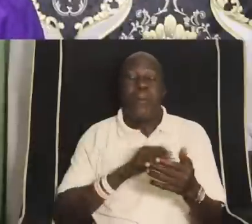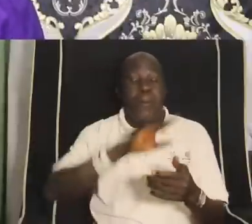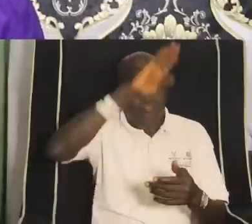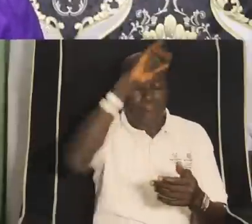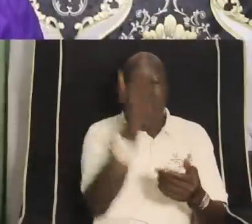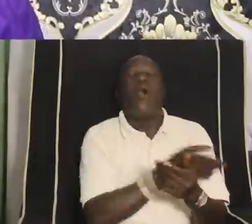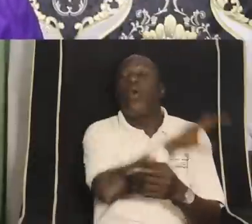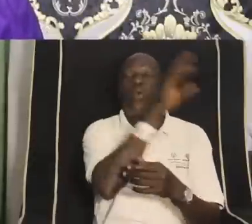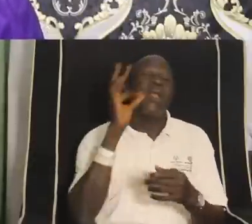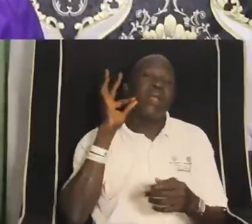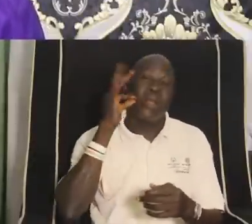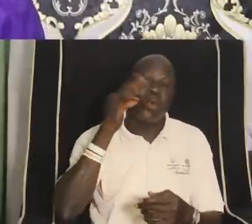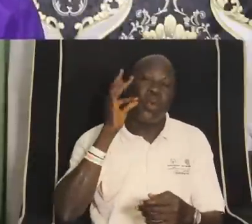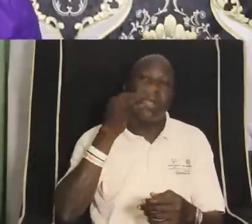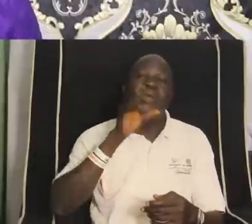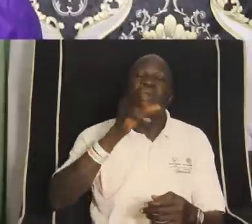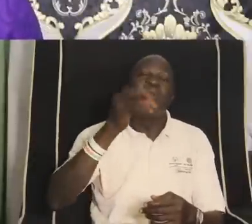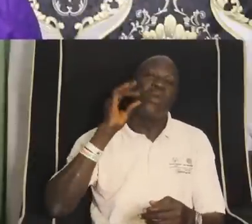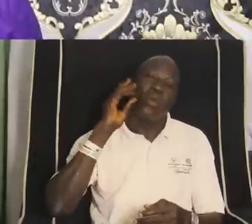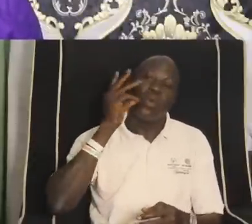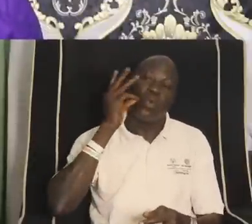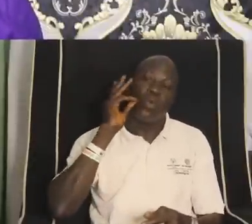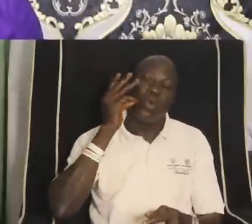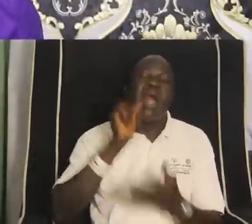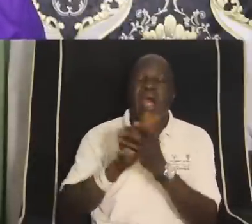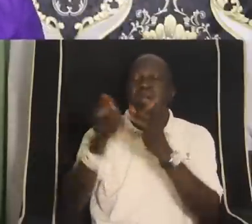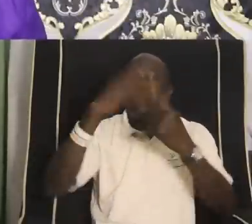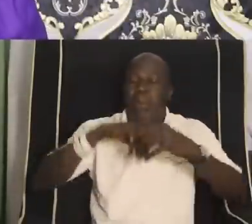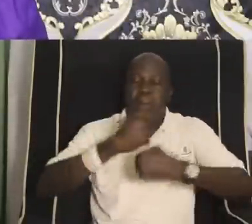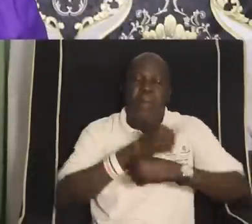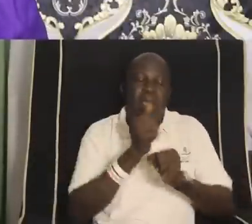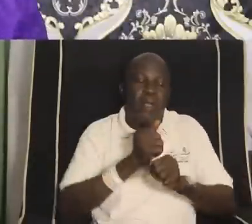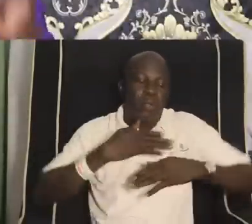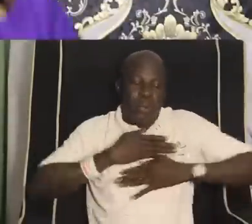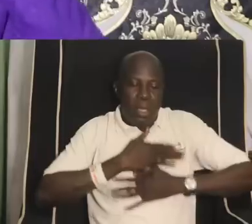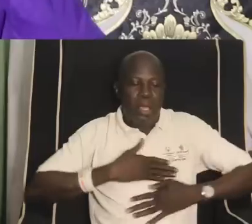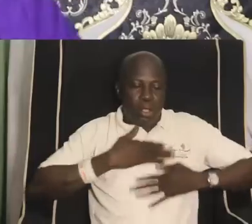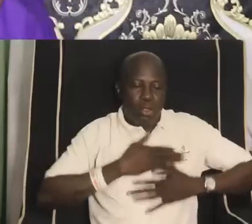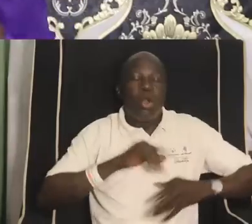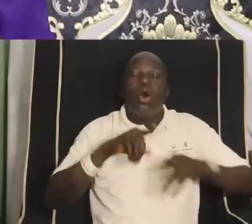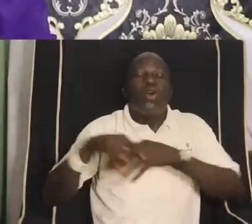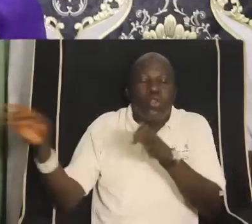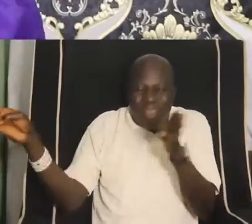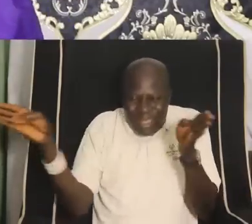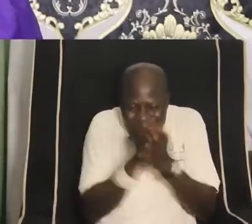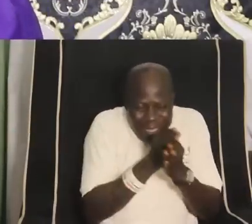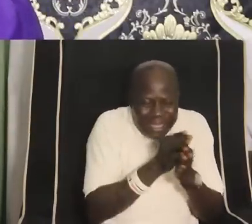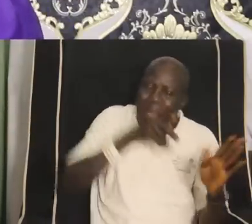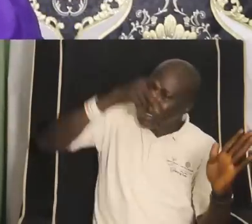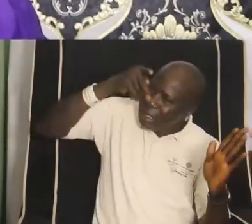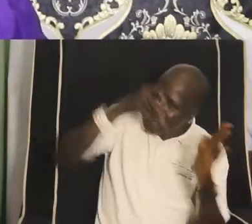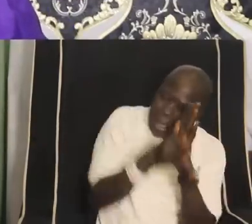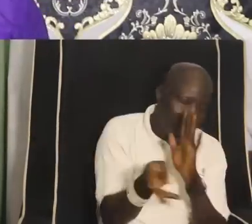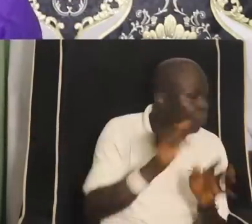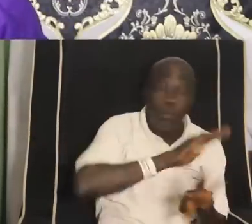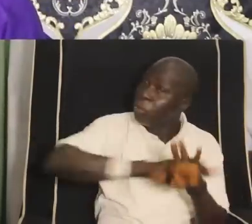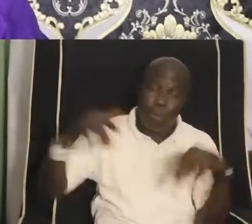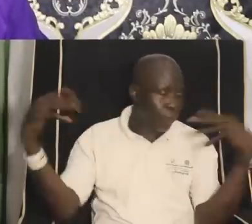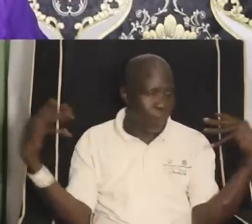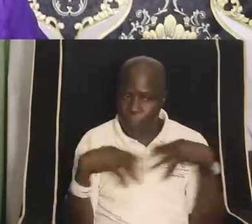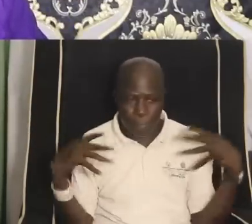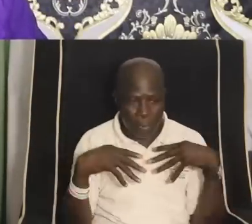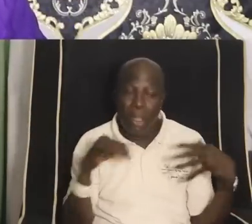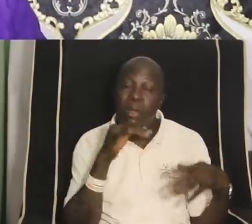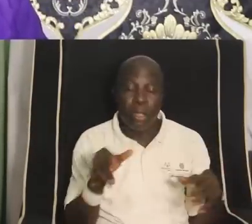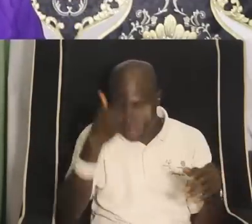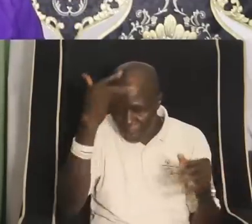dùn. Èmi ó sì fún yín pé kọlu Amnoni kí ẹ sì pa á. Ẹ má bẹ̀rù.